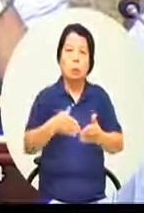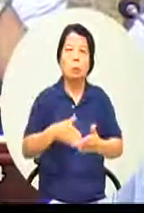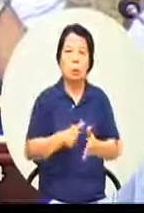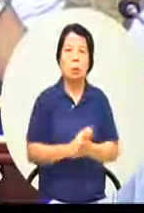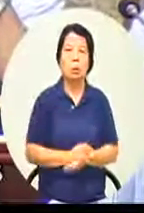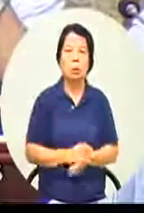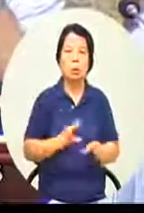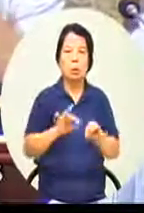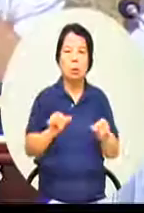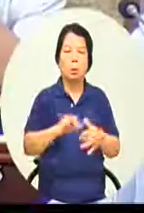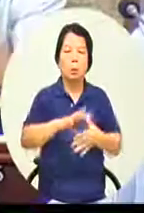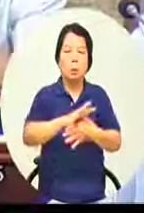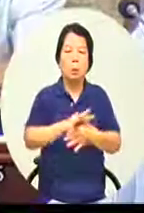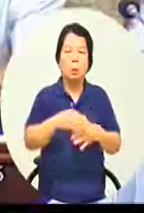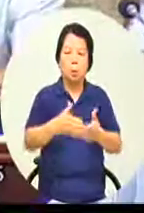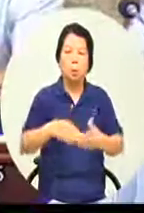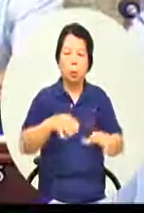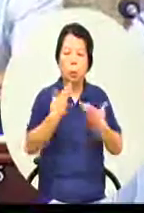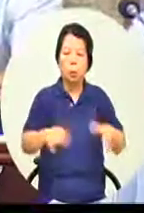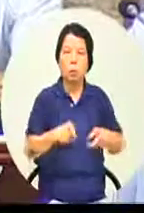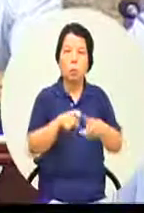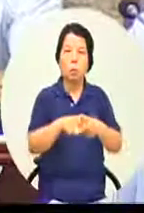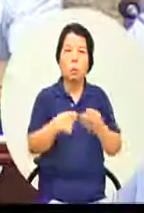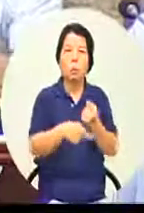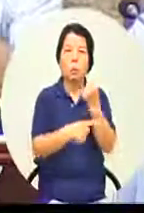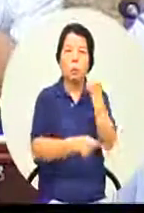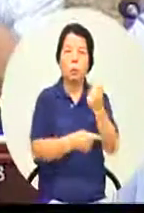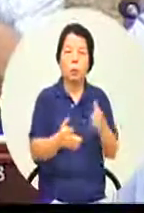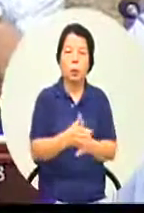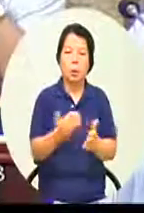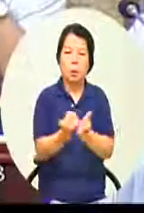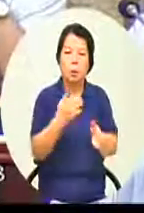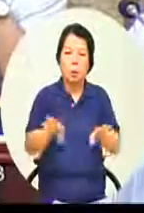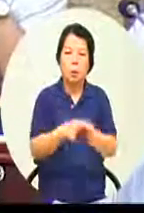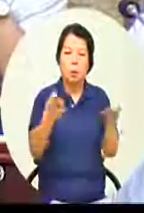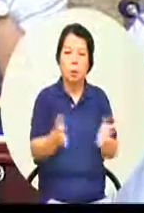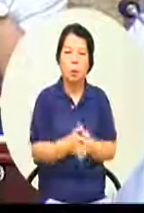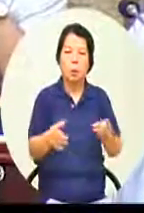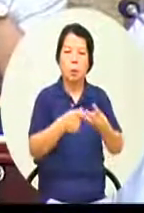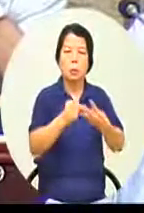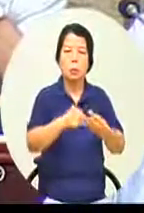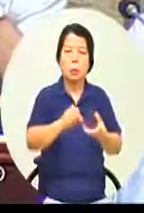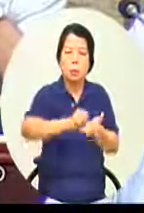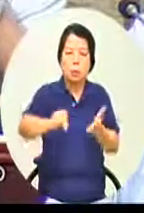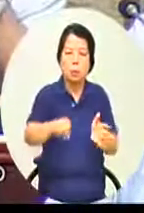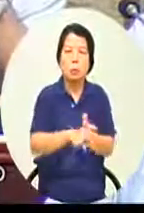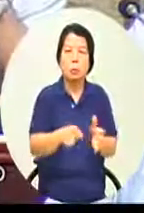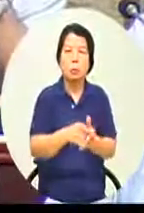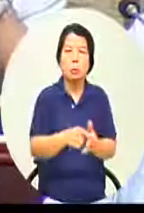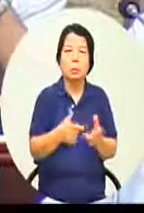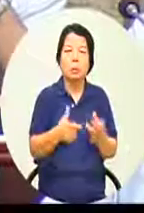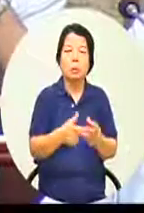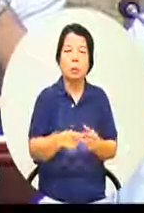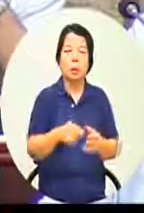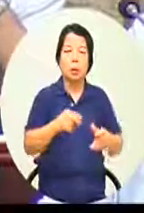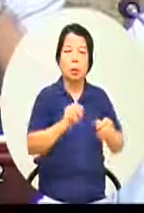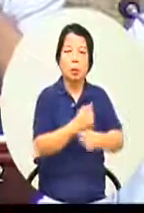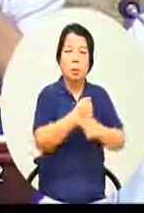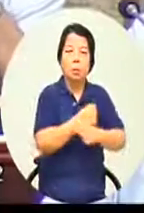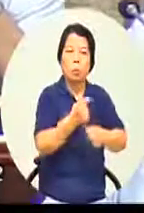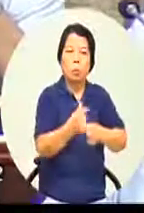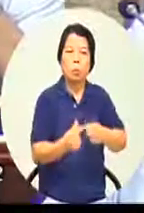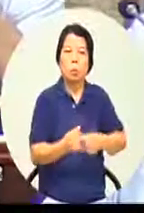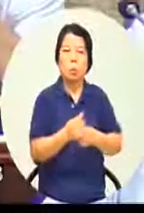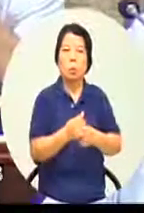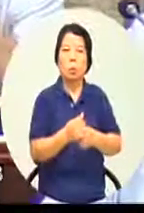改的部分，其实它有很多工法。那这些工法部分，其实在一开始商标在进来的时候，博二这一段时间里面，刚好是他们在进行